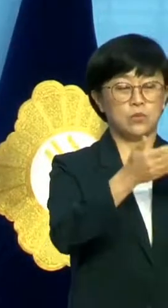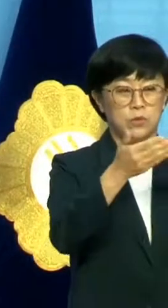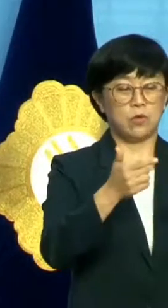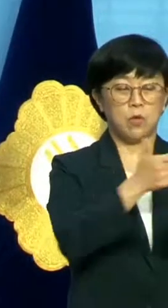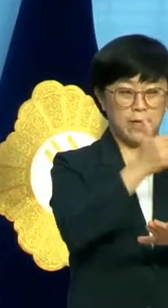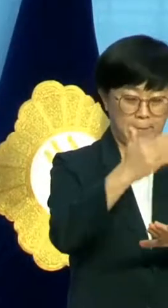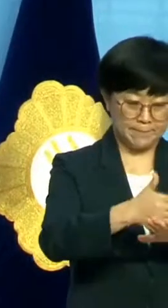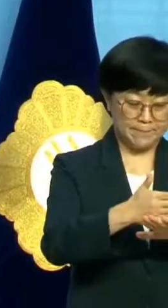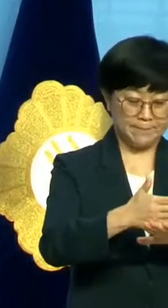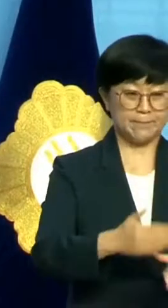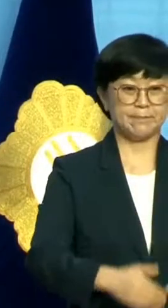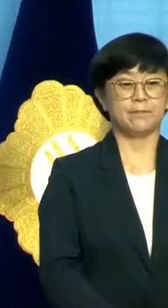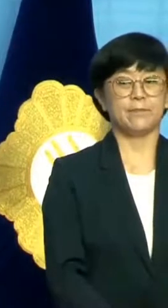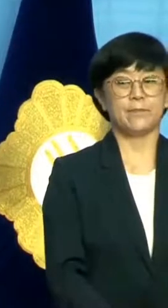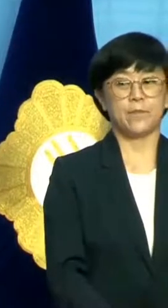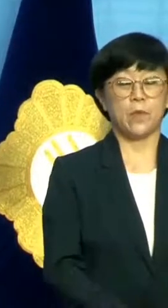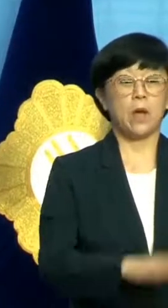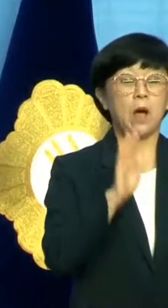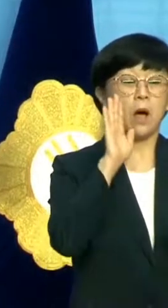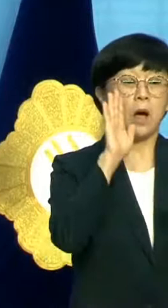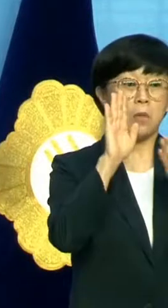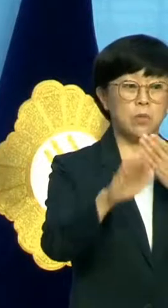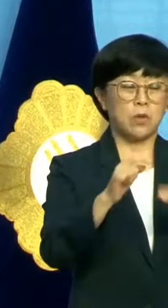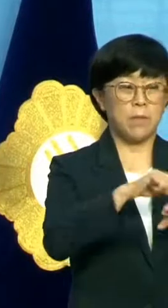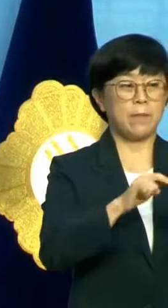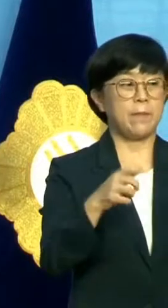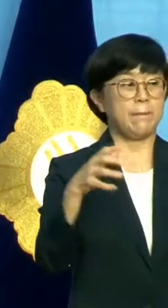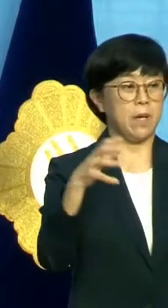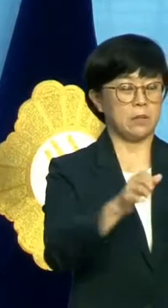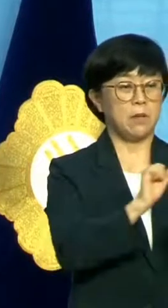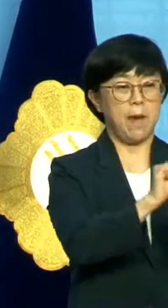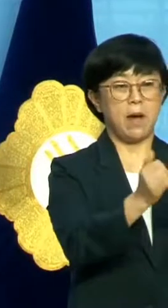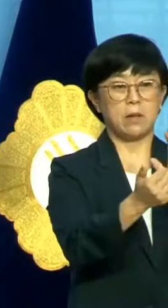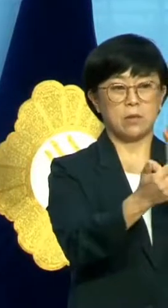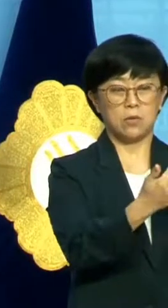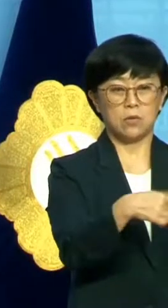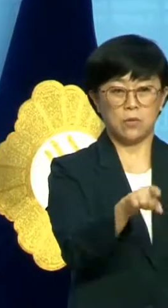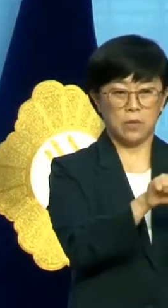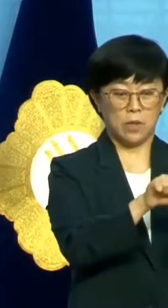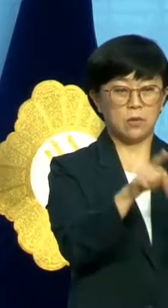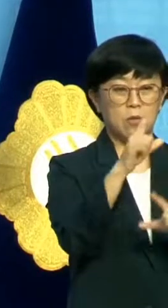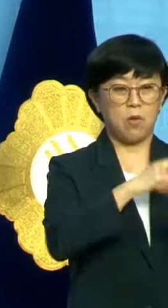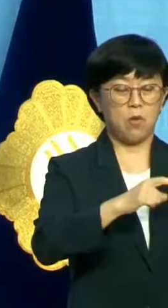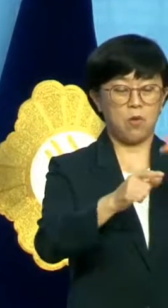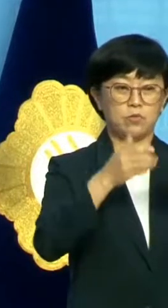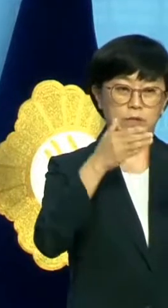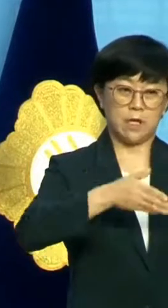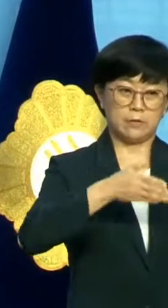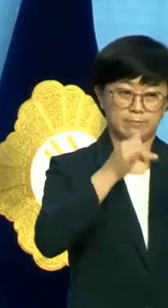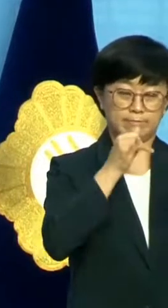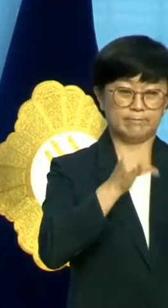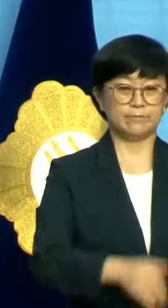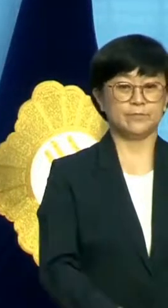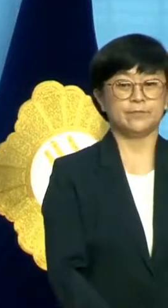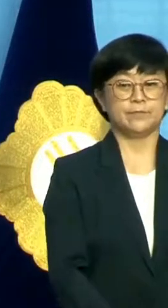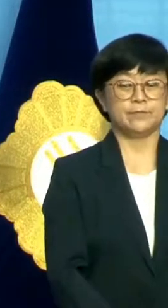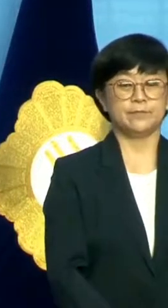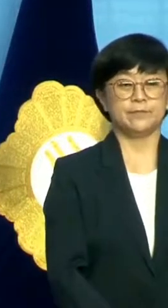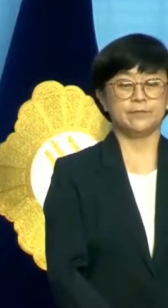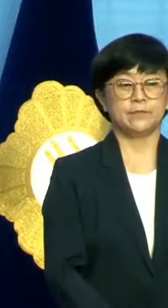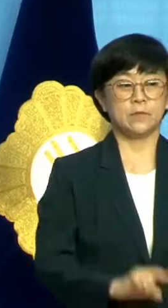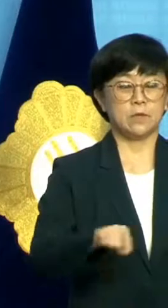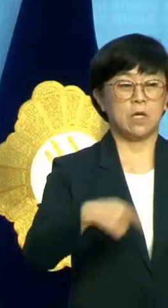감사의 말씀 드립니다 앞으로도 한마음으로 방역을 위해 힘써 주실 것을 다시 한 번 더 간곡하게 말씀을 드립니다